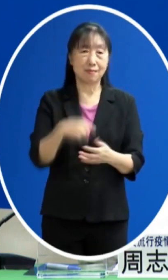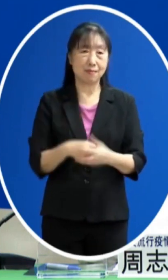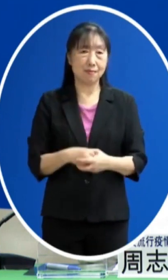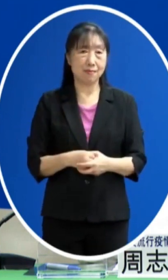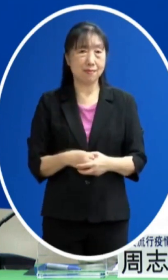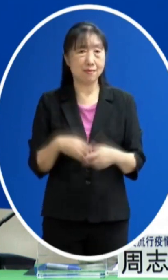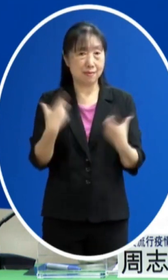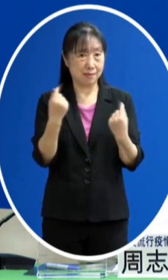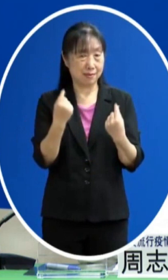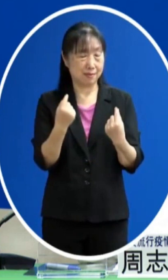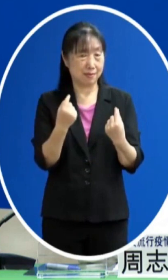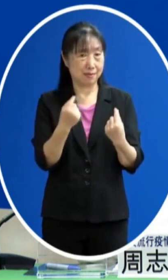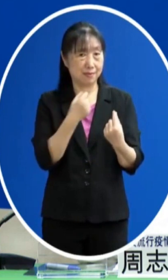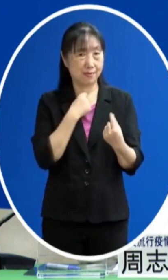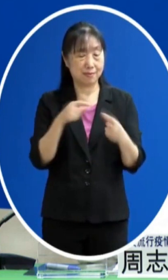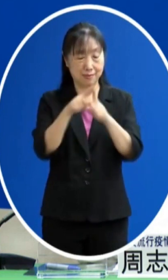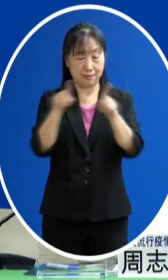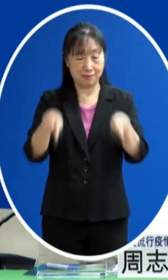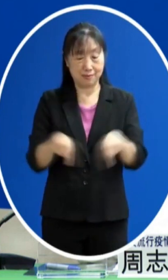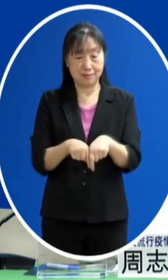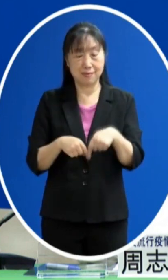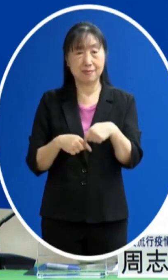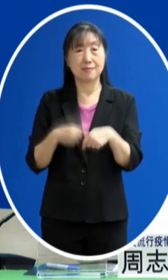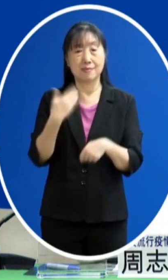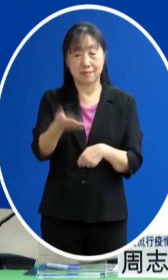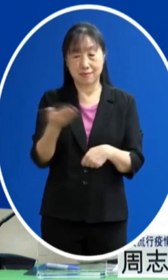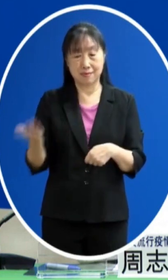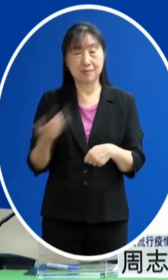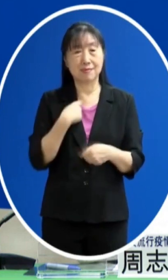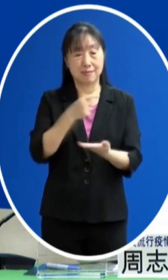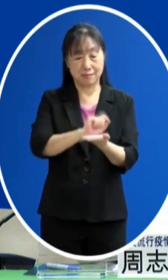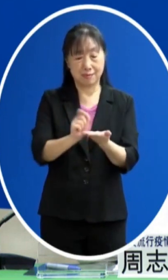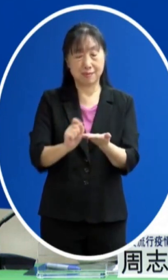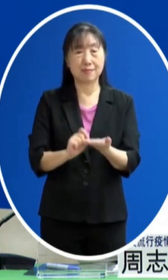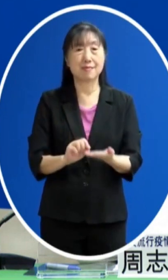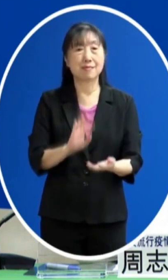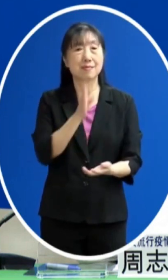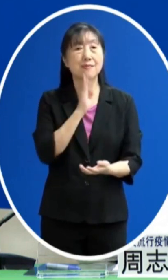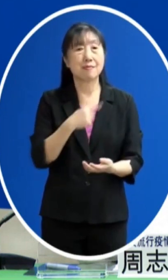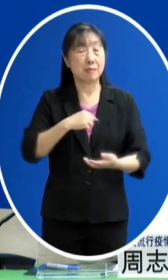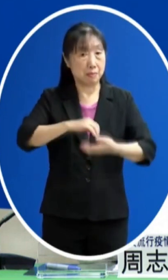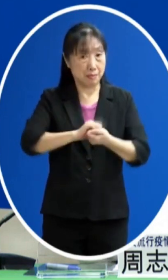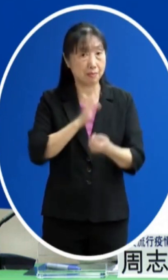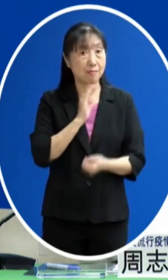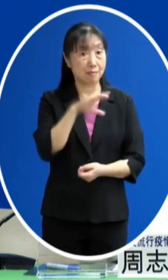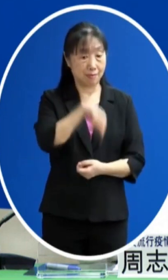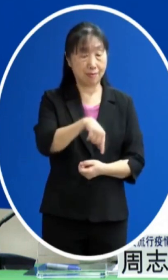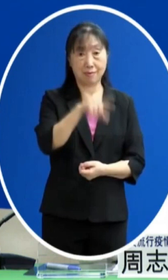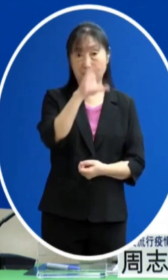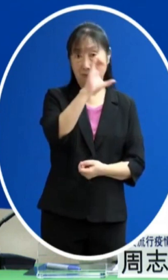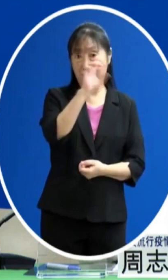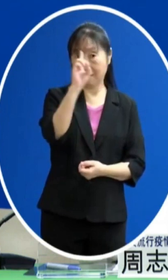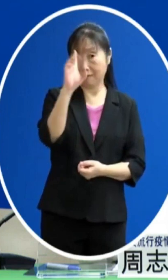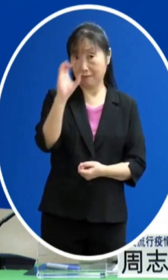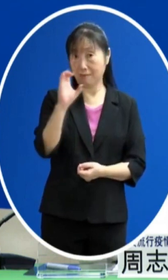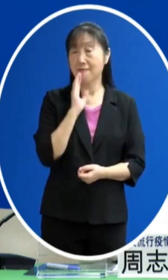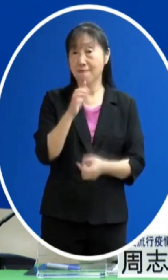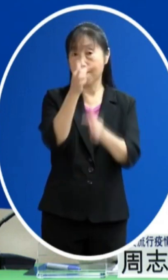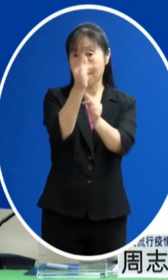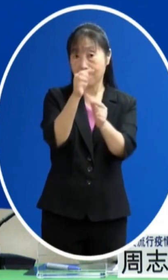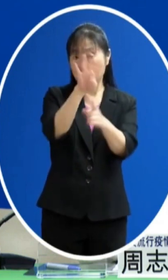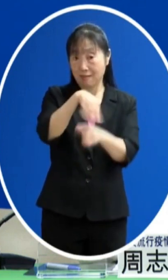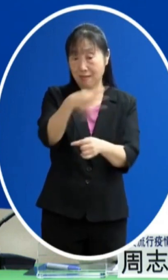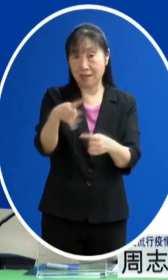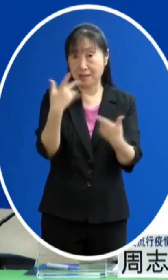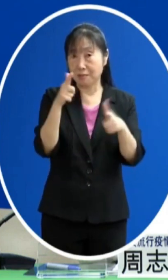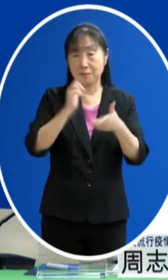还是要有这个填写同意书的程序，不过就是说不限定一定要用我们 CDC 那个比较完整的版